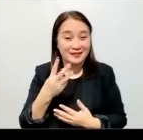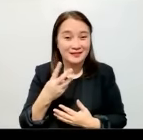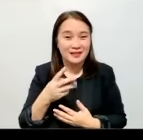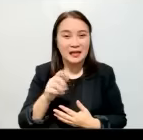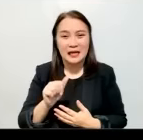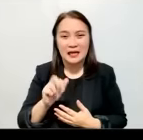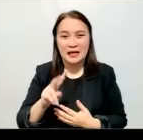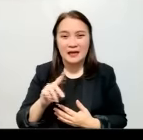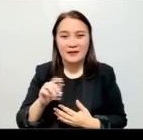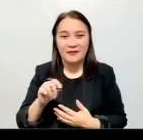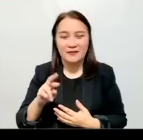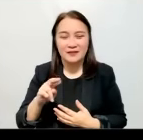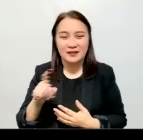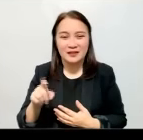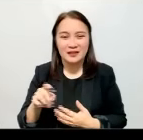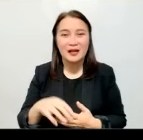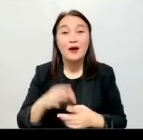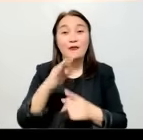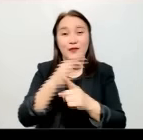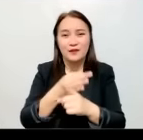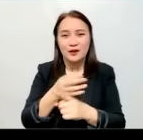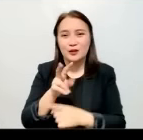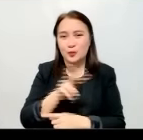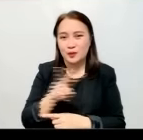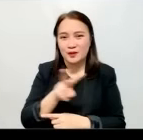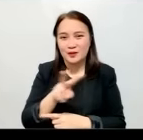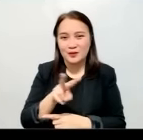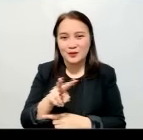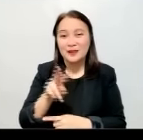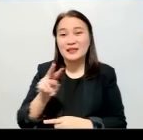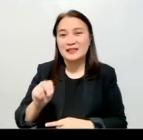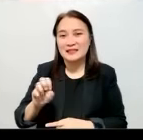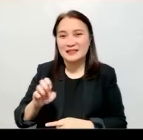Last Airbender sa February 22 sa Netflix.